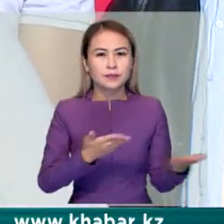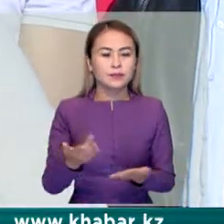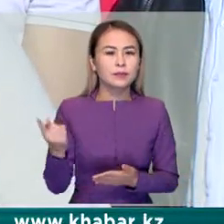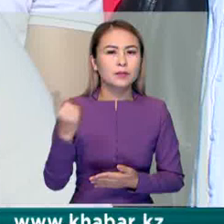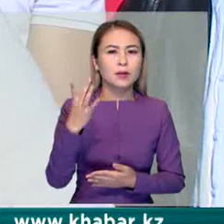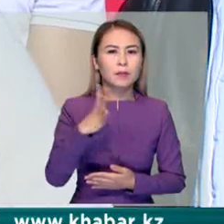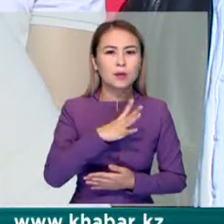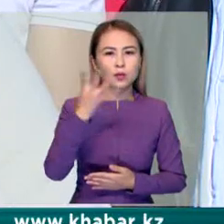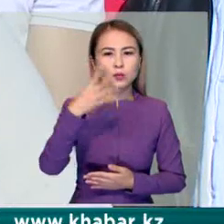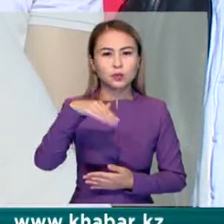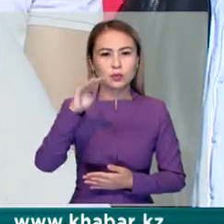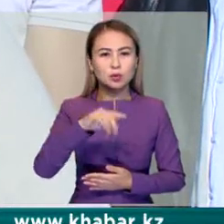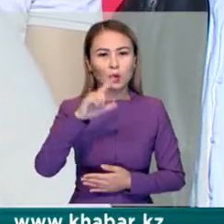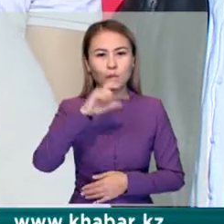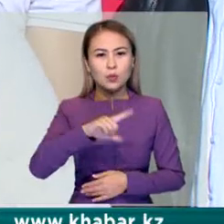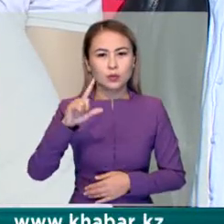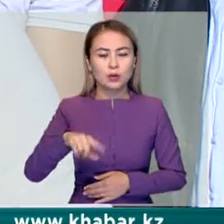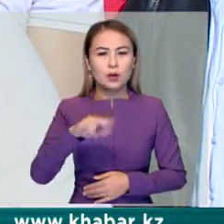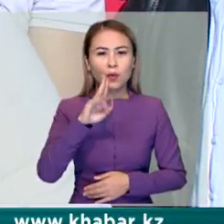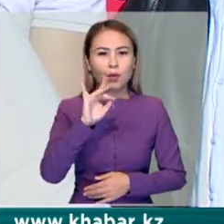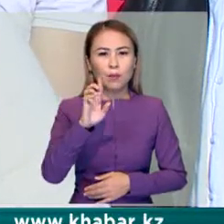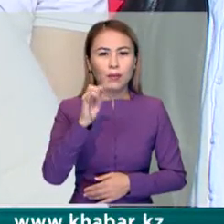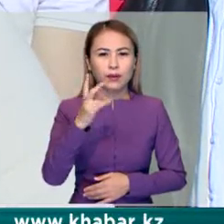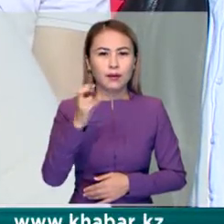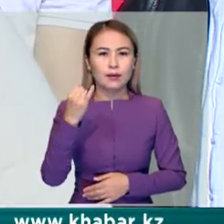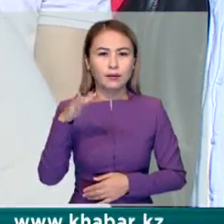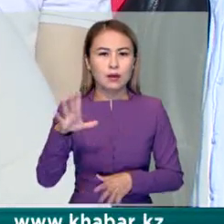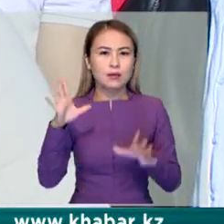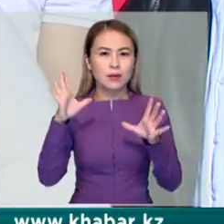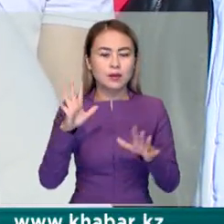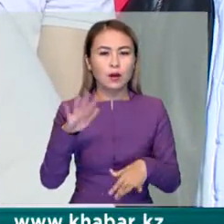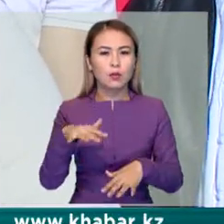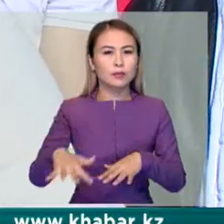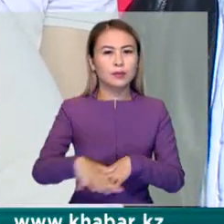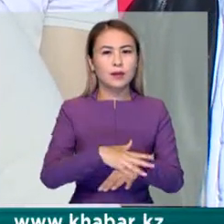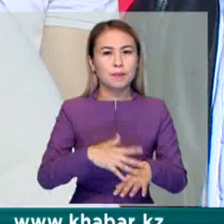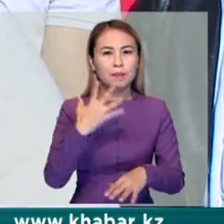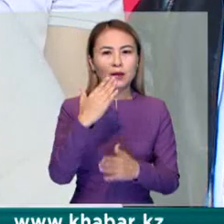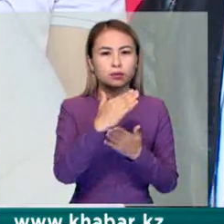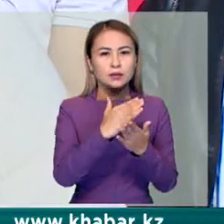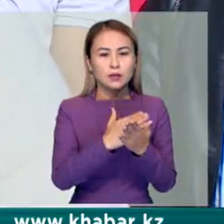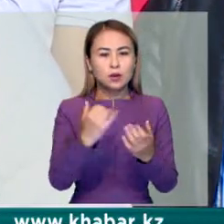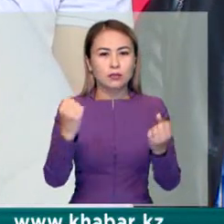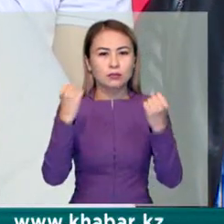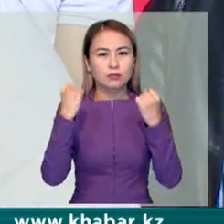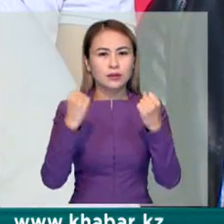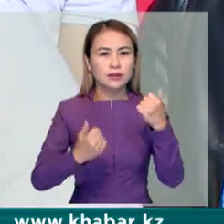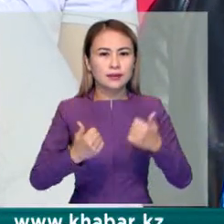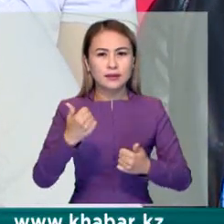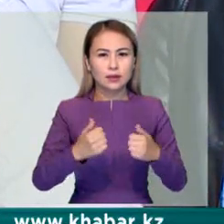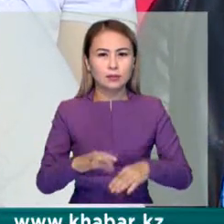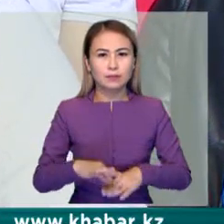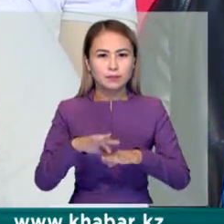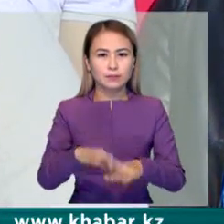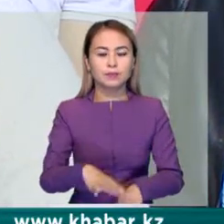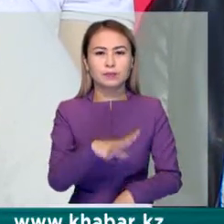40 мыңға жуық жамағат Құрбан айт намазына қатысты, артынша мешіт айналасында 5 бағыт бойынша ұлттық спорт ойындары